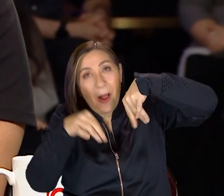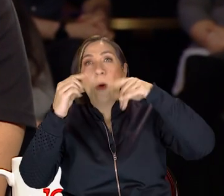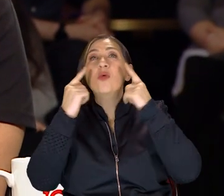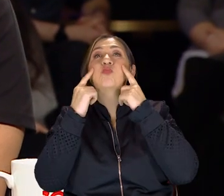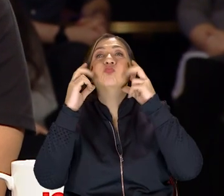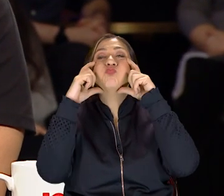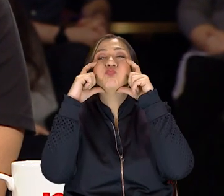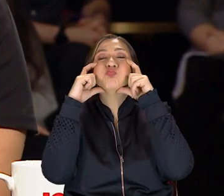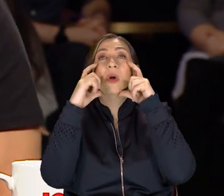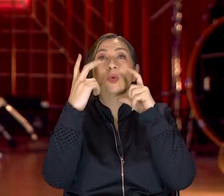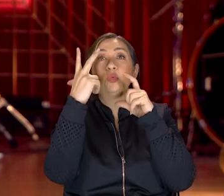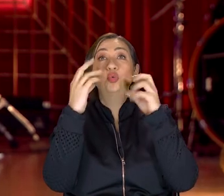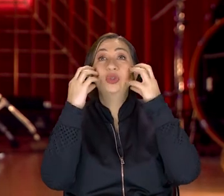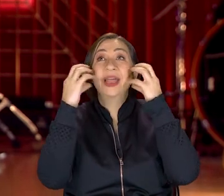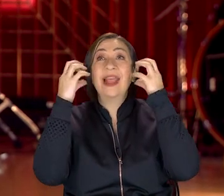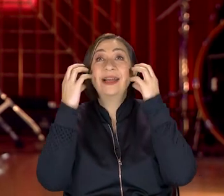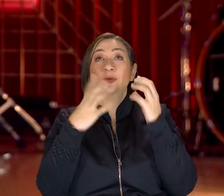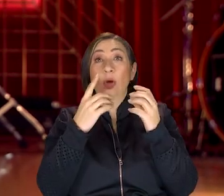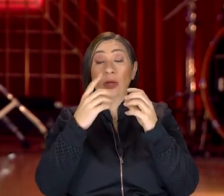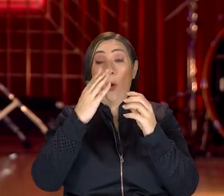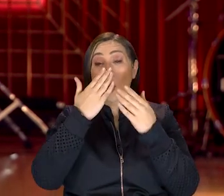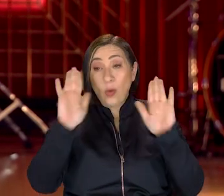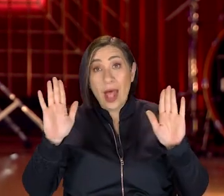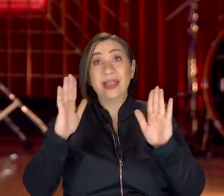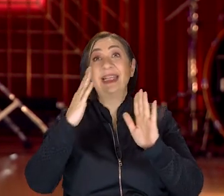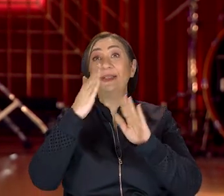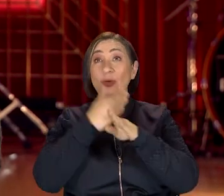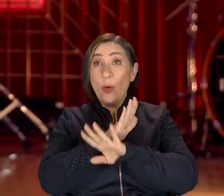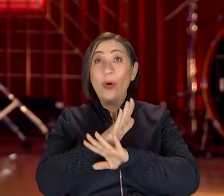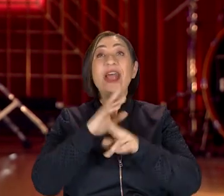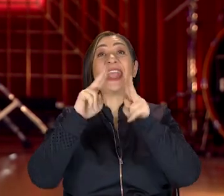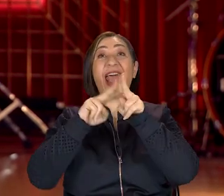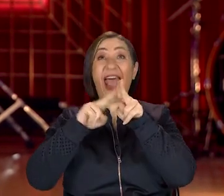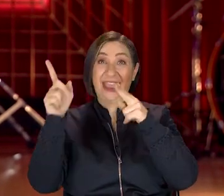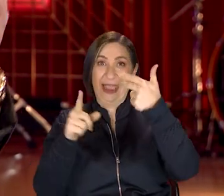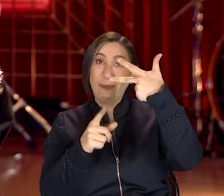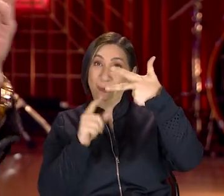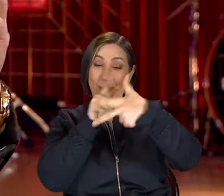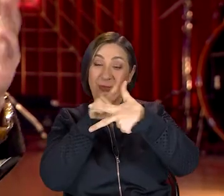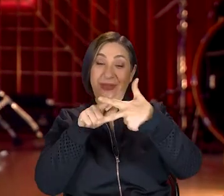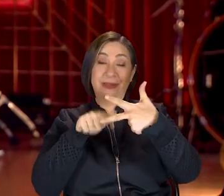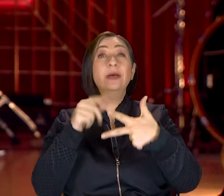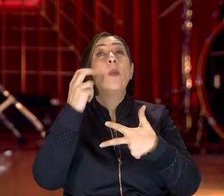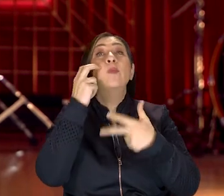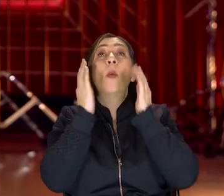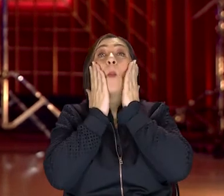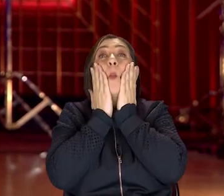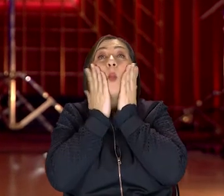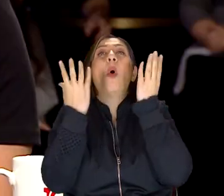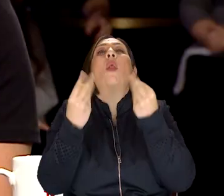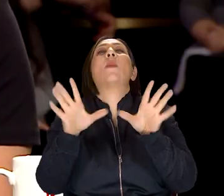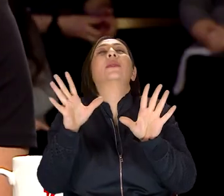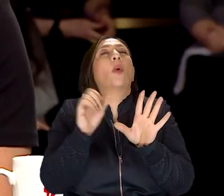böyle. Biliyorsun üç yanaklar diyoruz. Özgün, Yalın, Kenan. Değil mi? Üç yanaklar. O yanakları zayıflatamadı bir